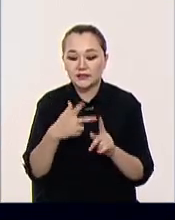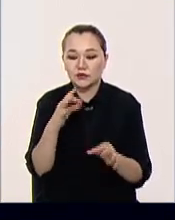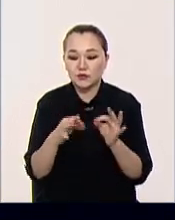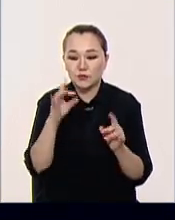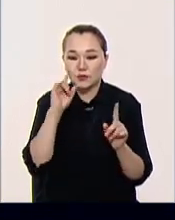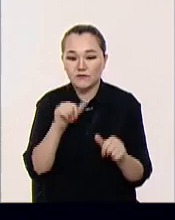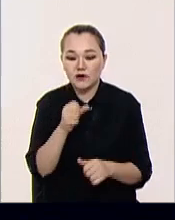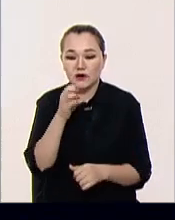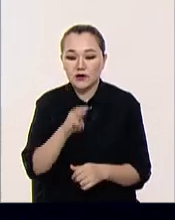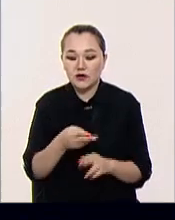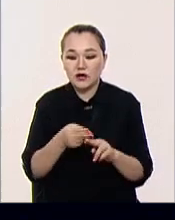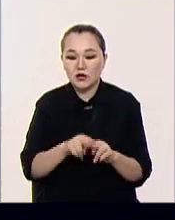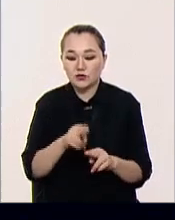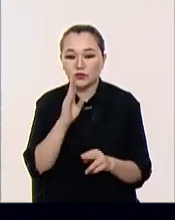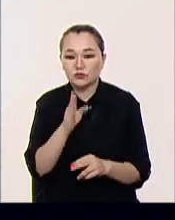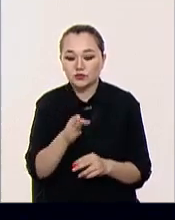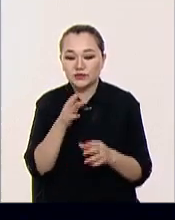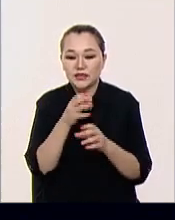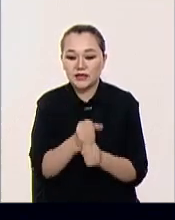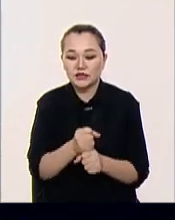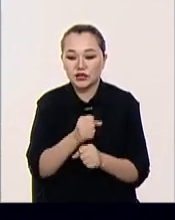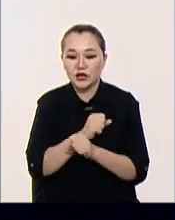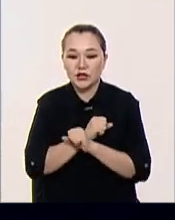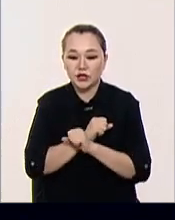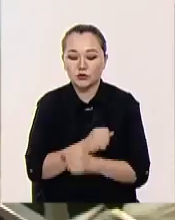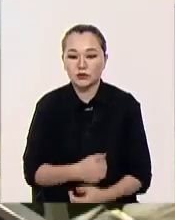нормативно-правовой акт, который предусматривает сокращение каникул.